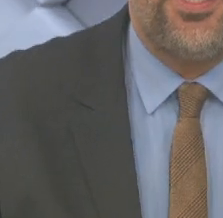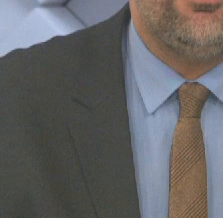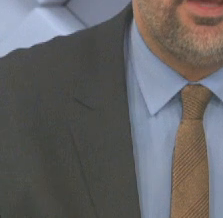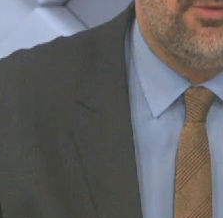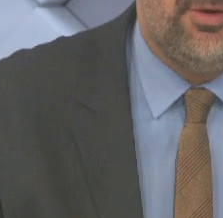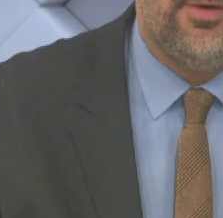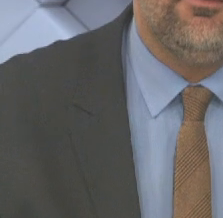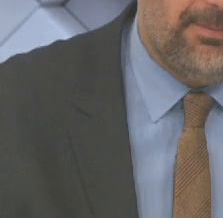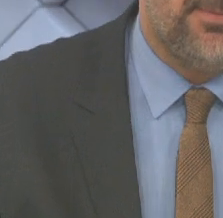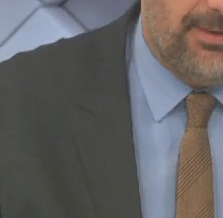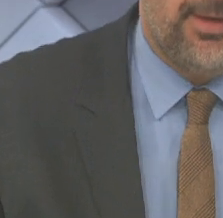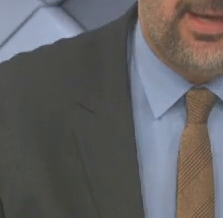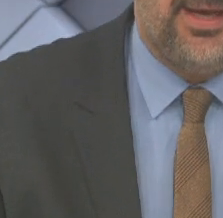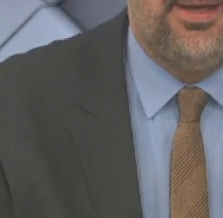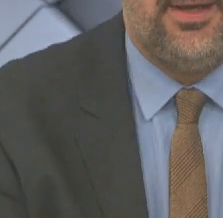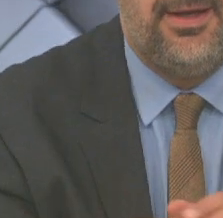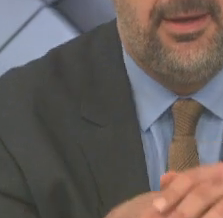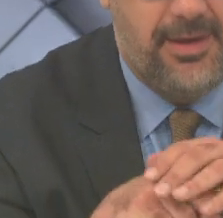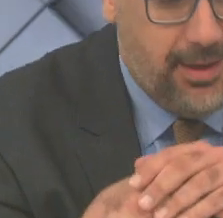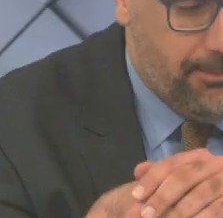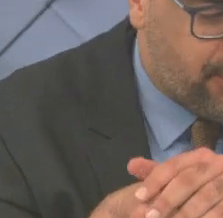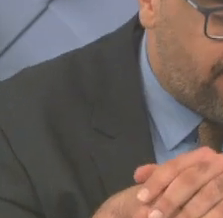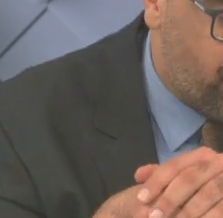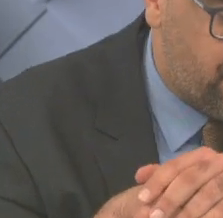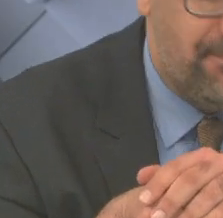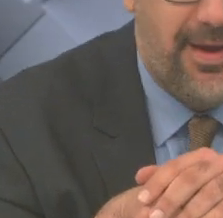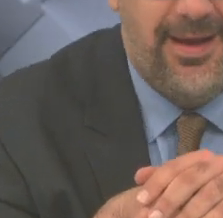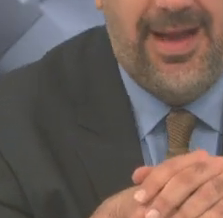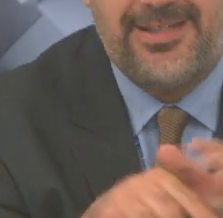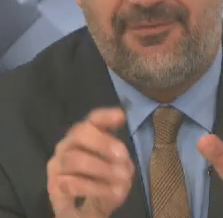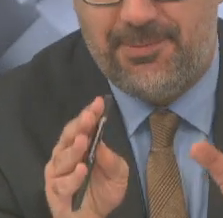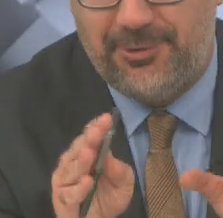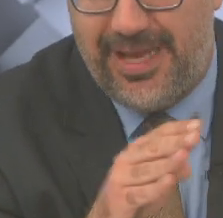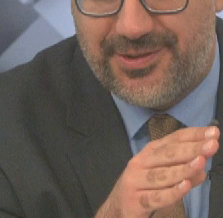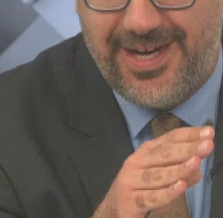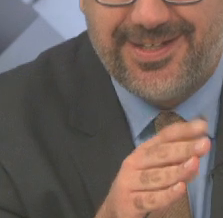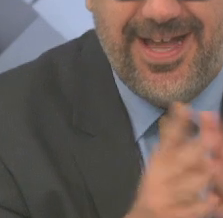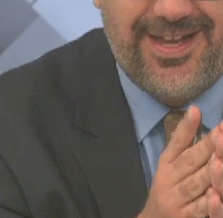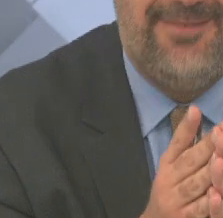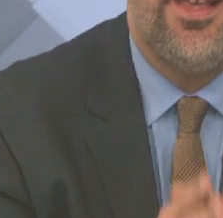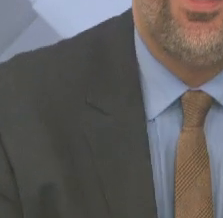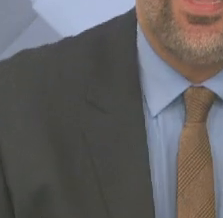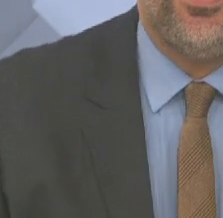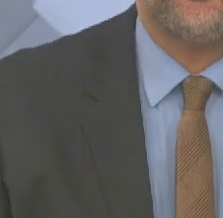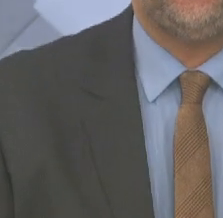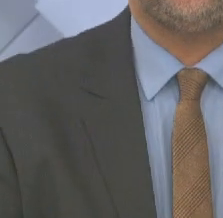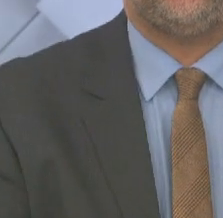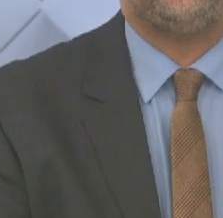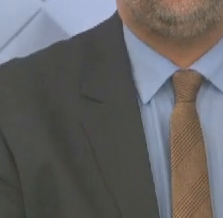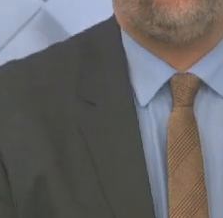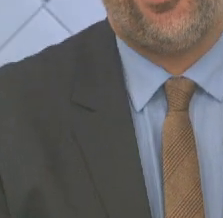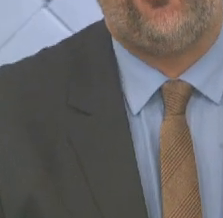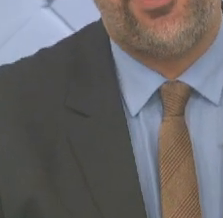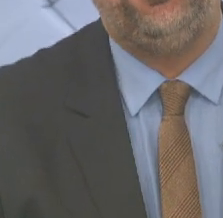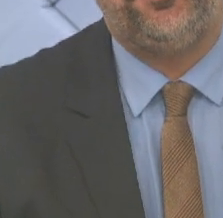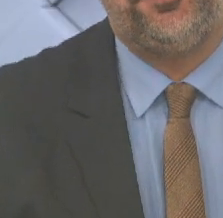Σοφία είναι ήδη εδώ για να... Ακριβώς. Πάση περιπτώσει, ας αφήσουμε το lifestyle στην άκρη. Αλέξανδρε, σε